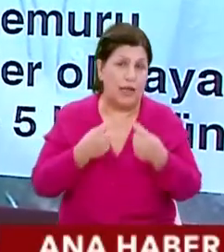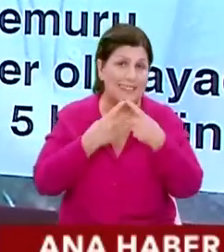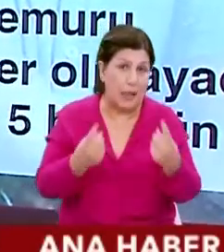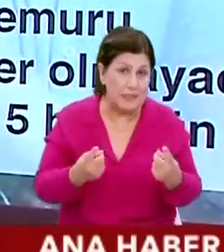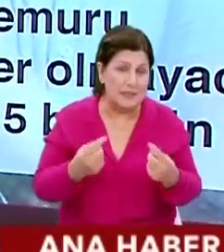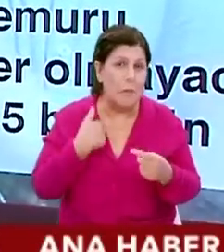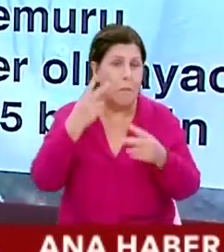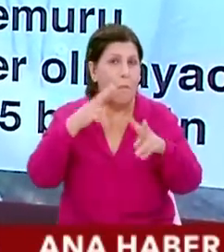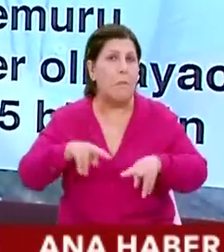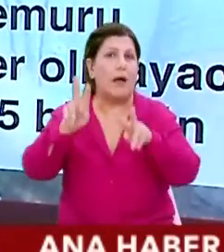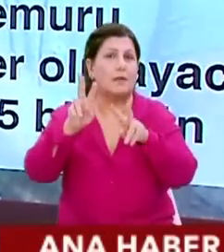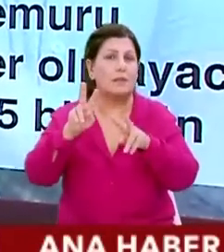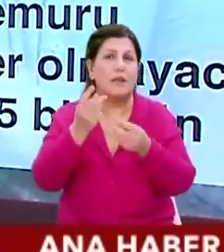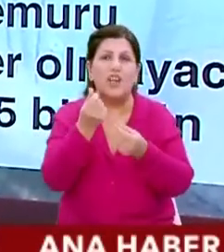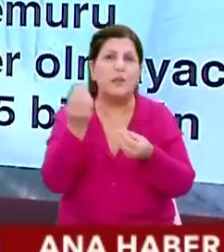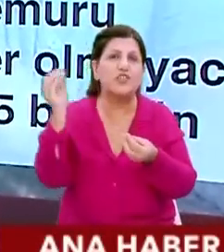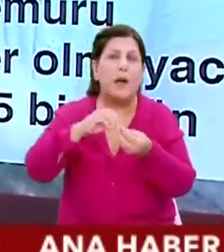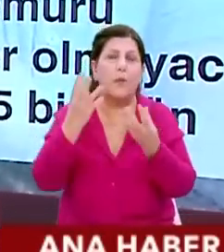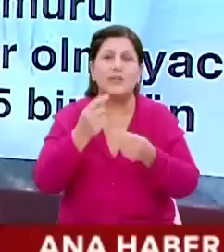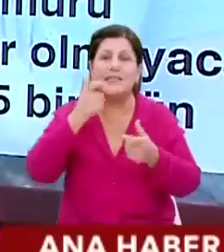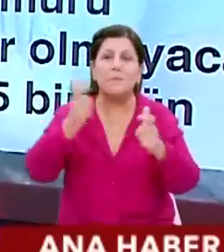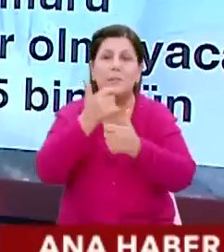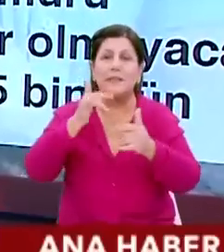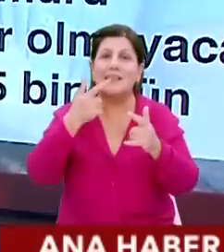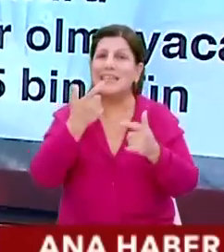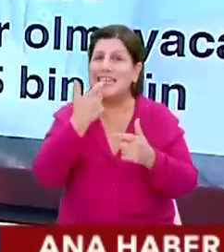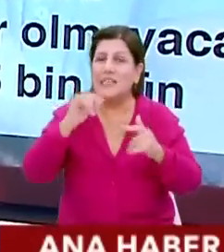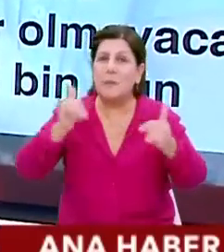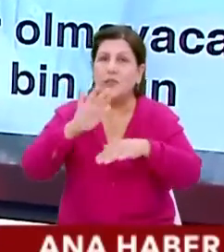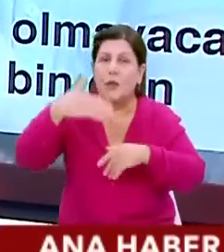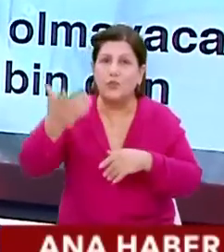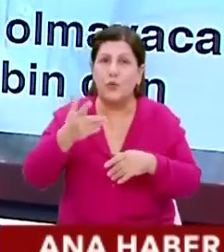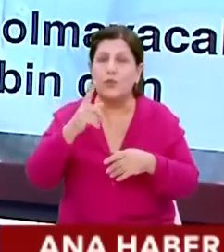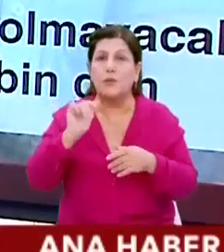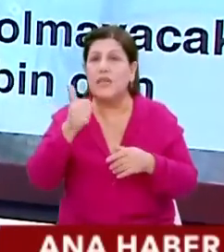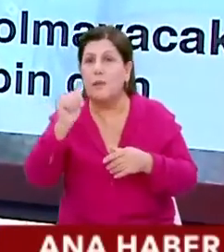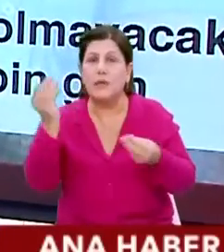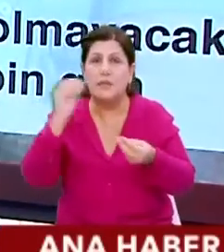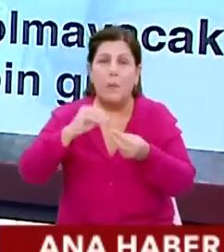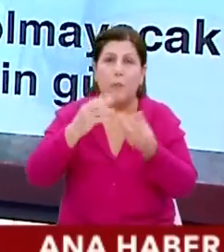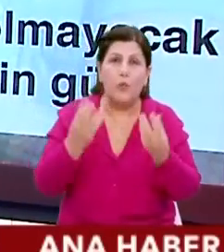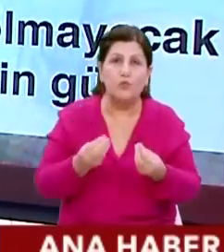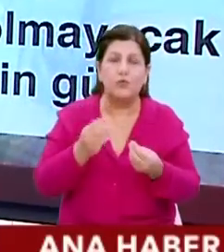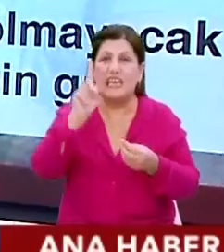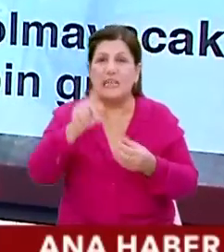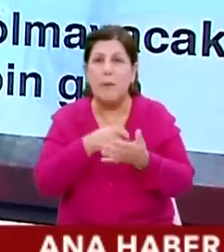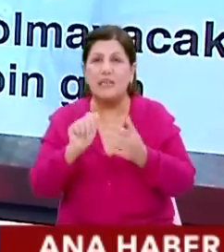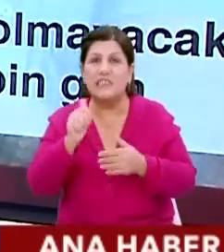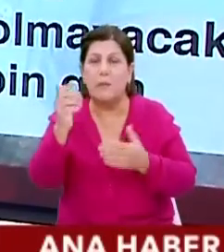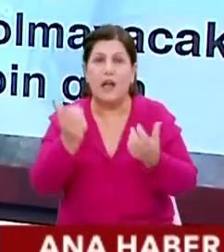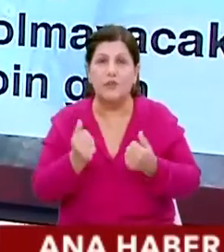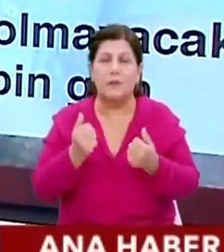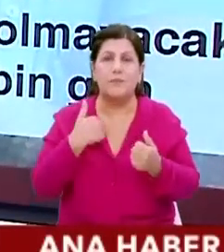baktığımızda ne kadar zam gelir yılbaşında şubatta mı martta mı alınacak yasa çıktıktan sonra eyt'leyen ilk maaşlarını